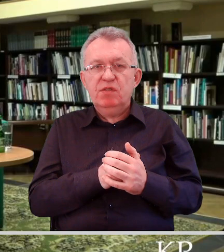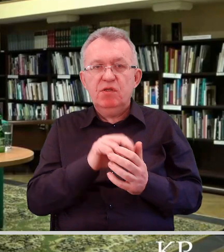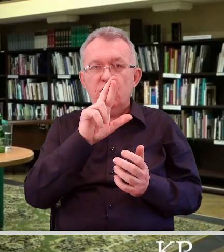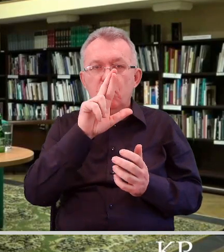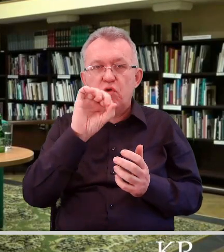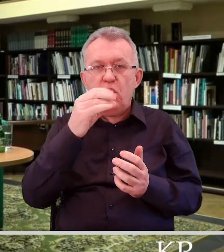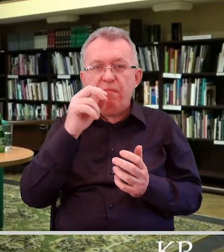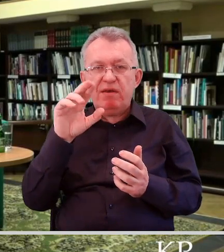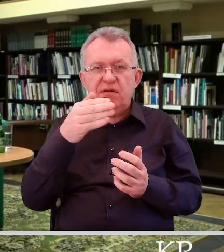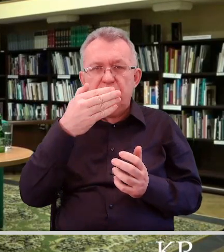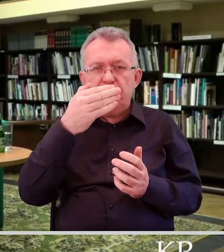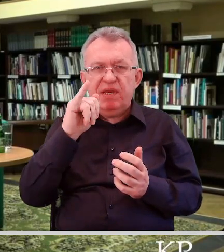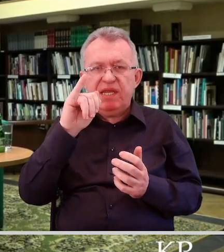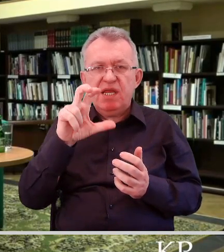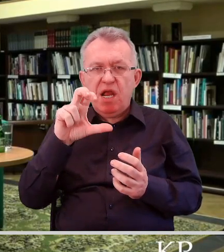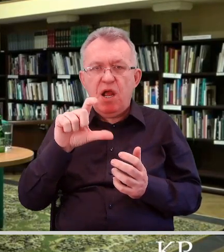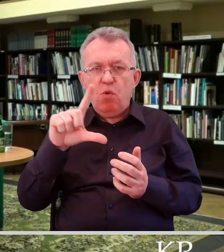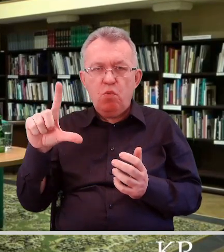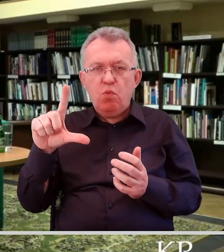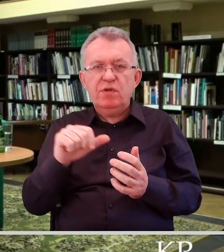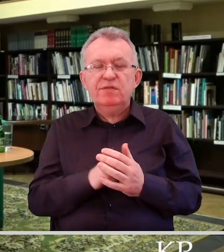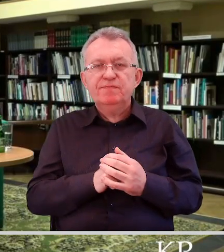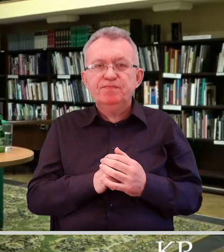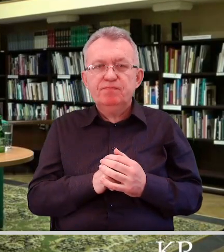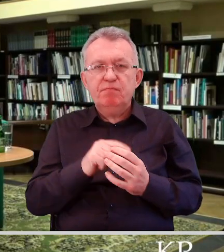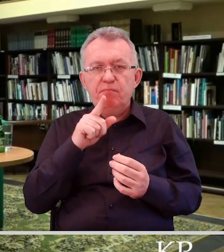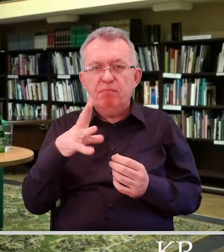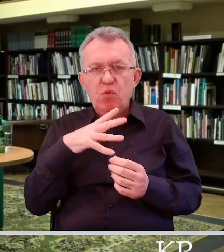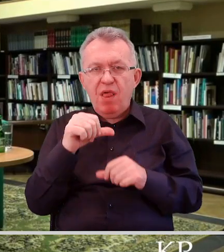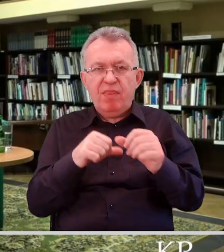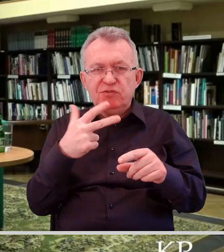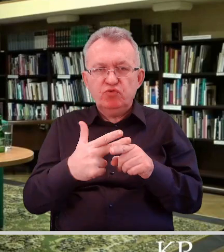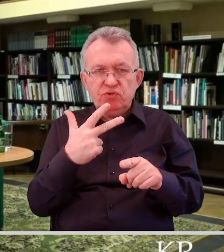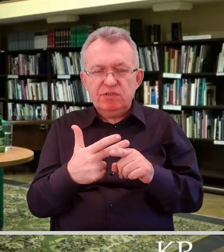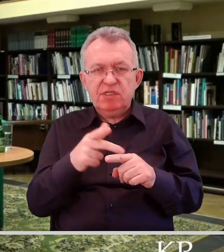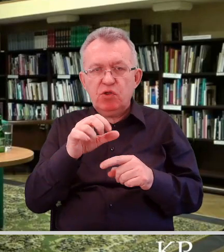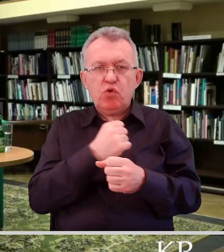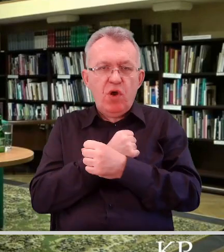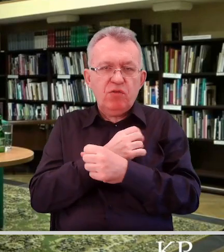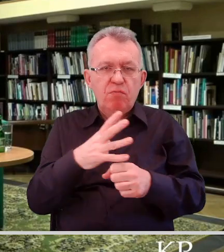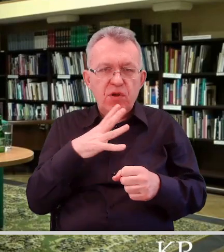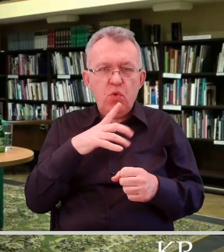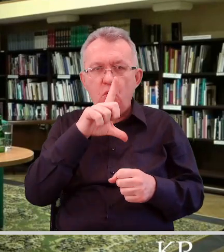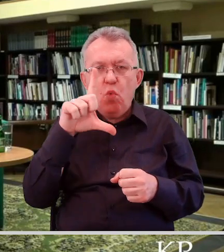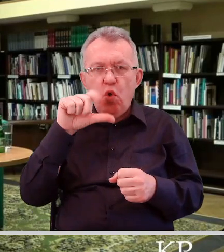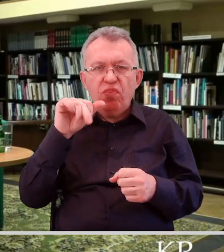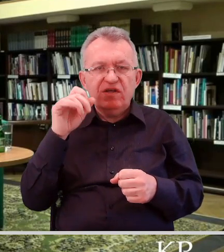Romera. On był Michał, zdaje się tak jakoś. No, w każdym razie były to lata 30. i jego kochanką była Łotyszka.